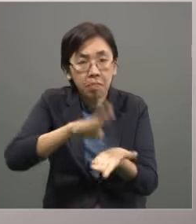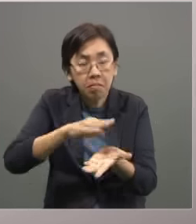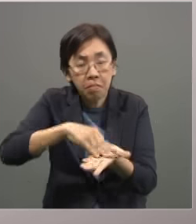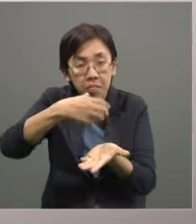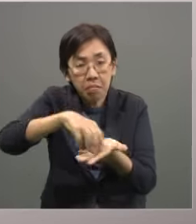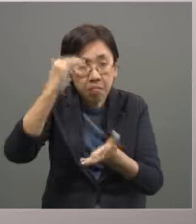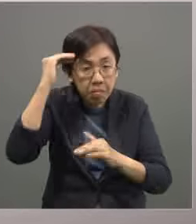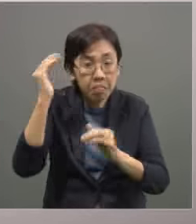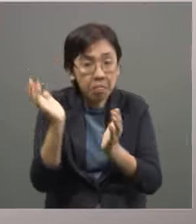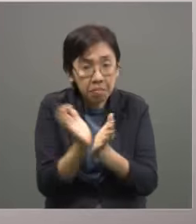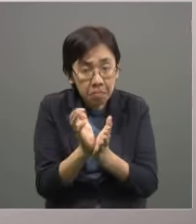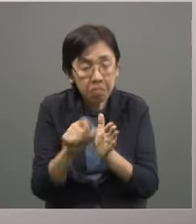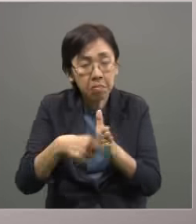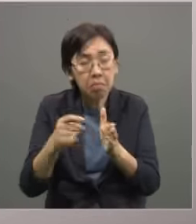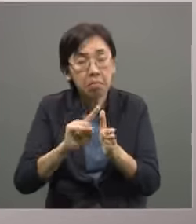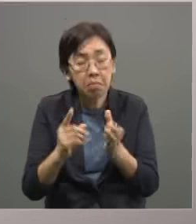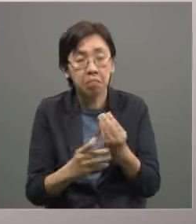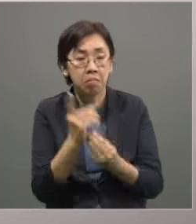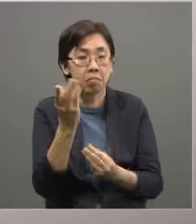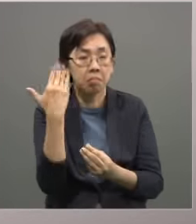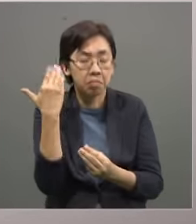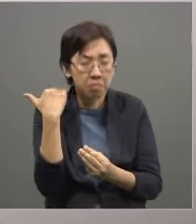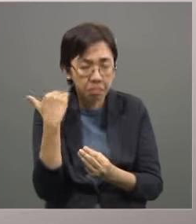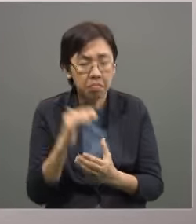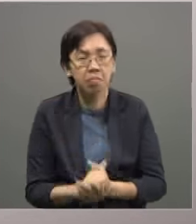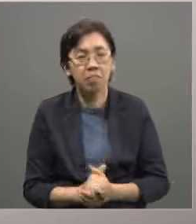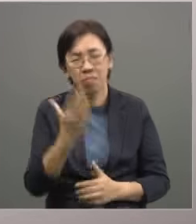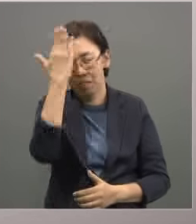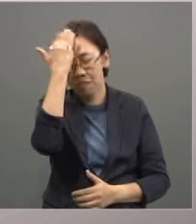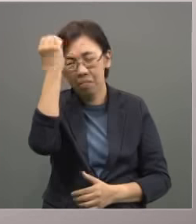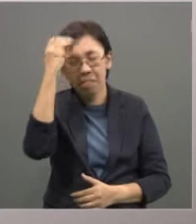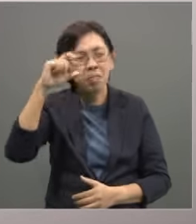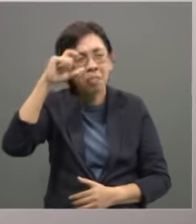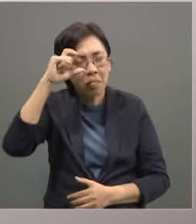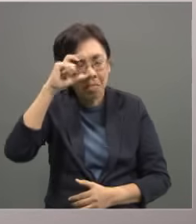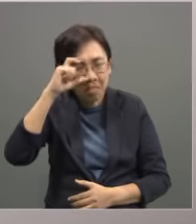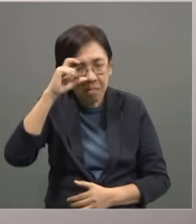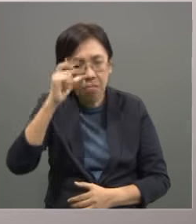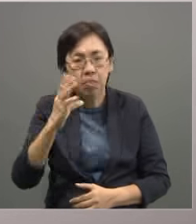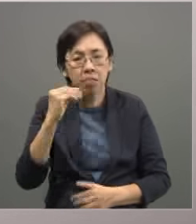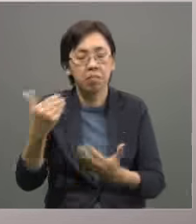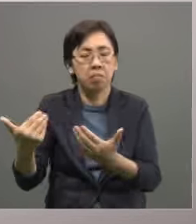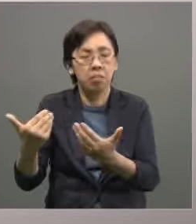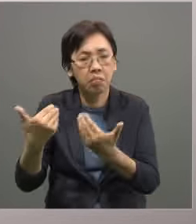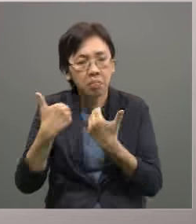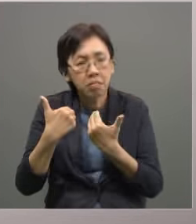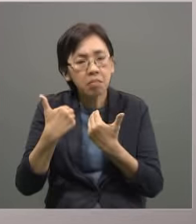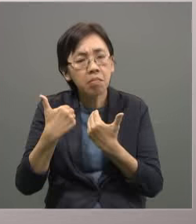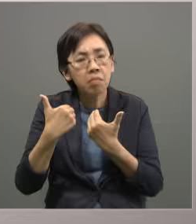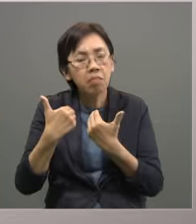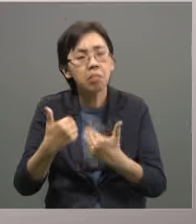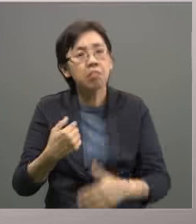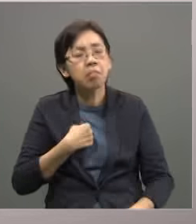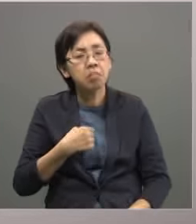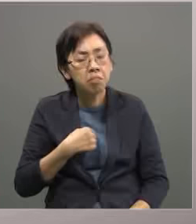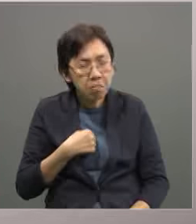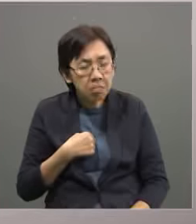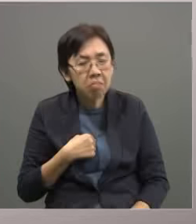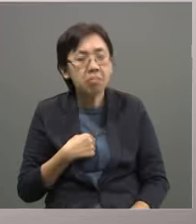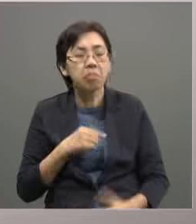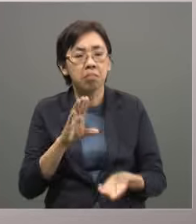อบสวนกลางเนื่องจากว่าเมื่อสัปดาห์ที่แล้วเนี่ยคุณอัจฉริยะเรืองรัตนพงศ์ออกมาพาดพิงถึงบุคคลคนนี้ว่าคนนี้แหละเป็นค